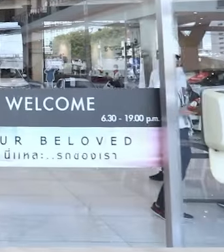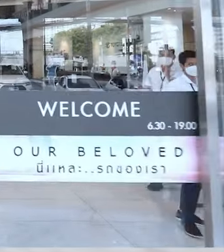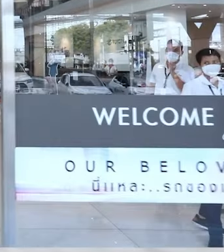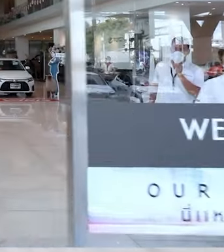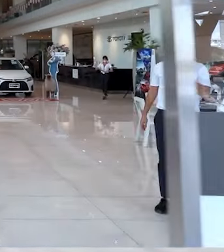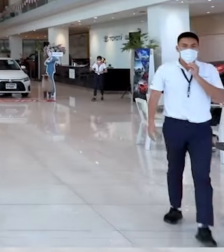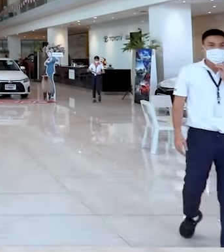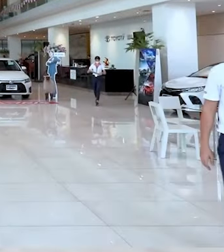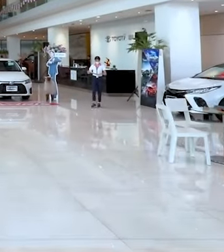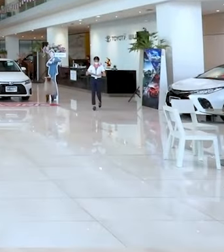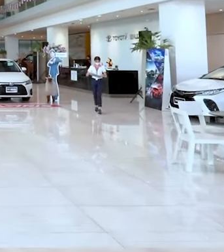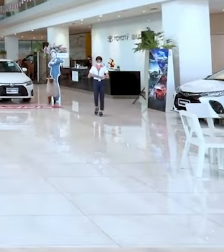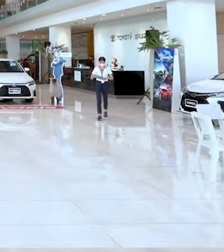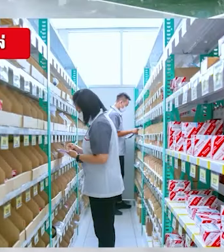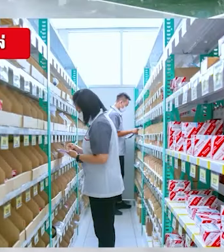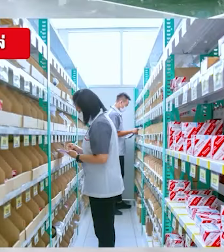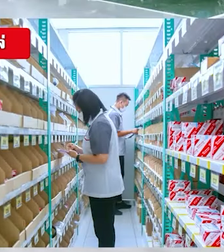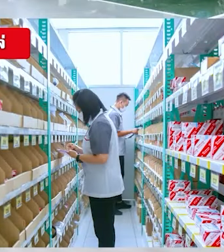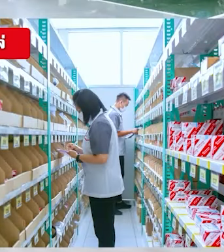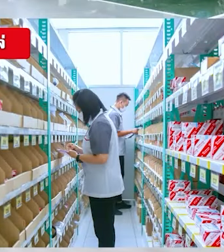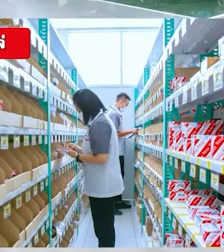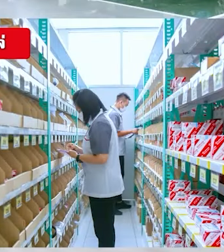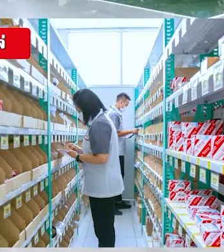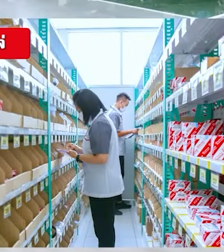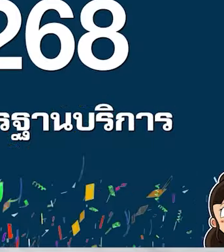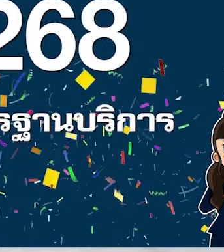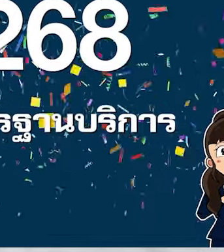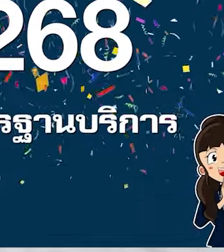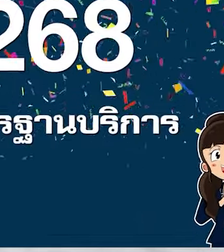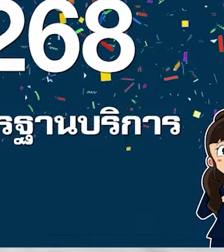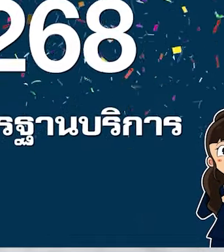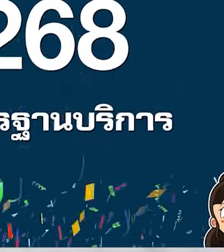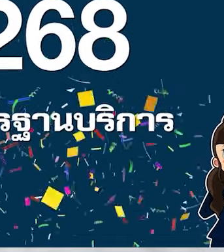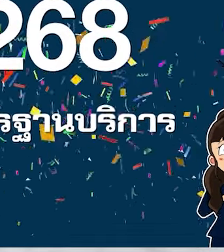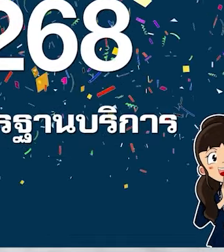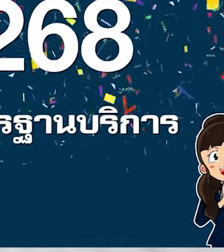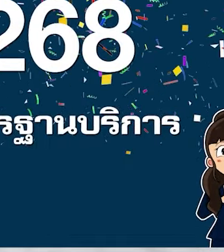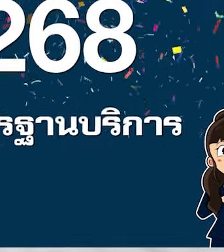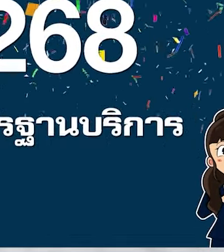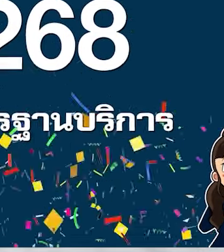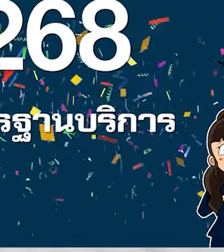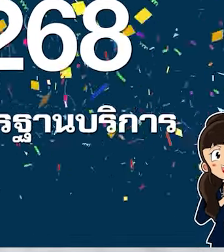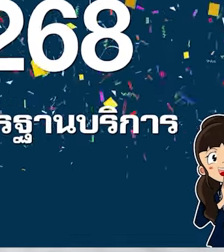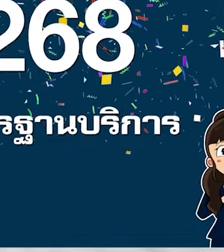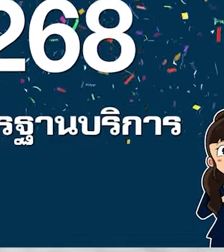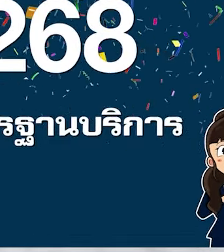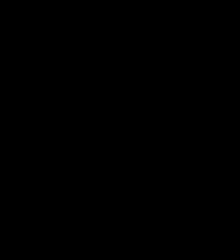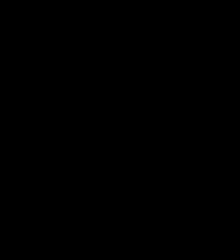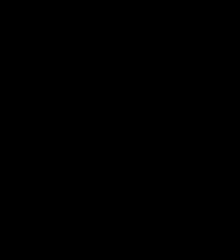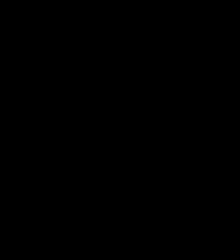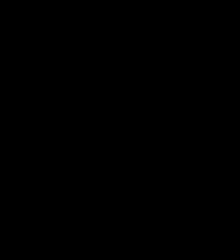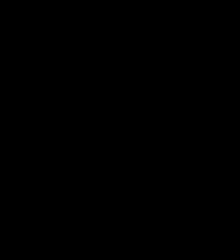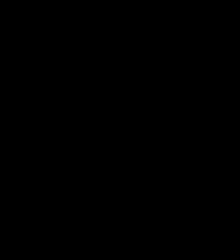สนับสนุนโดย Toyota Bus ทุกบริการกด1268โชว์รูมคุณภาพมาตรฐานบริ